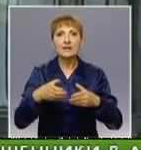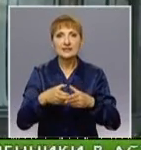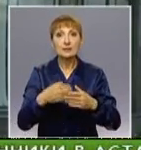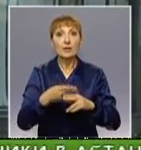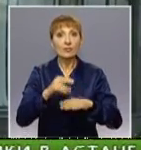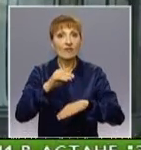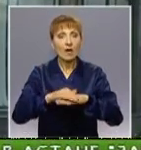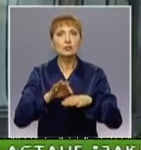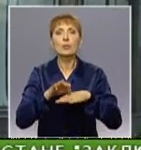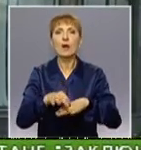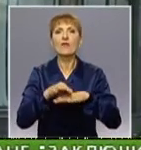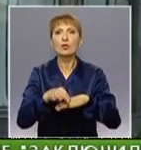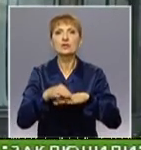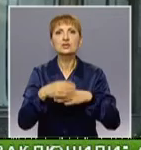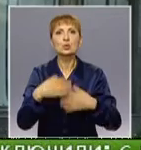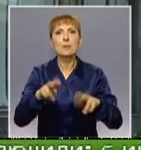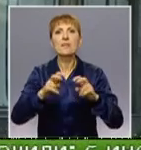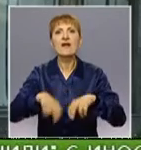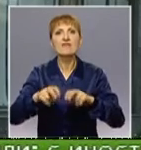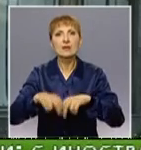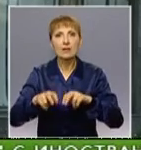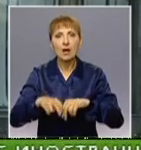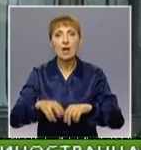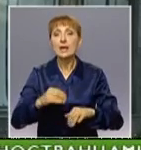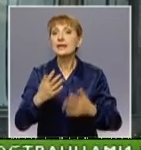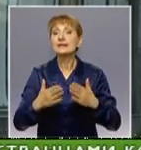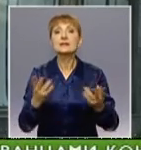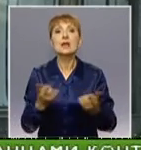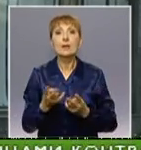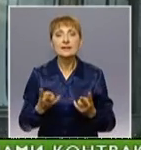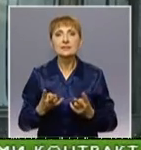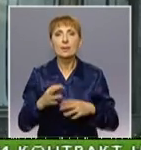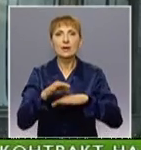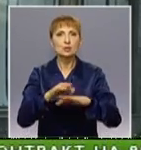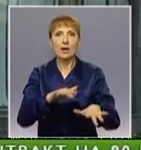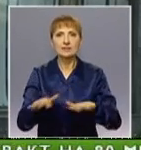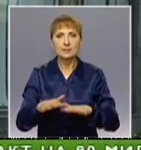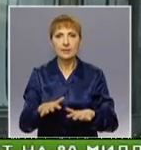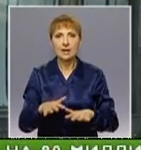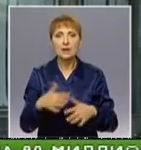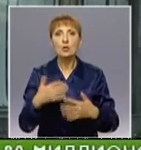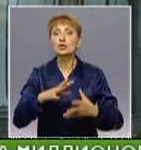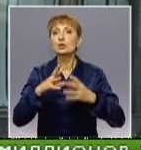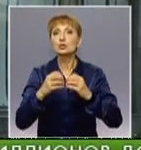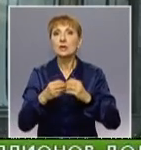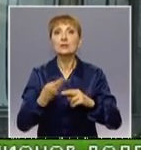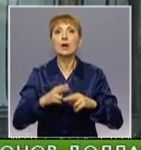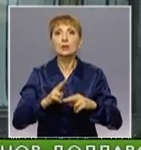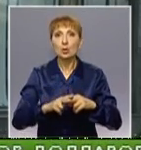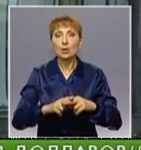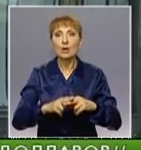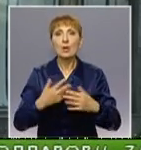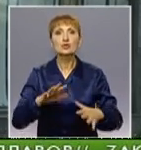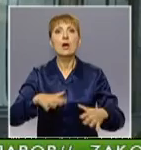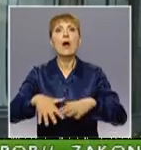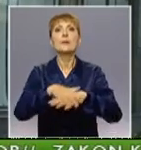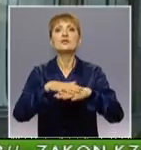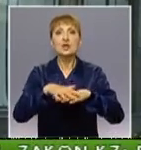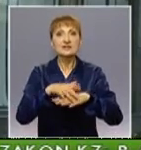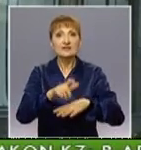данному факту проводится доследственная проверка и все необходимые процессуальные мероприятия, о результатах которых общественность